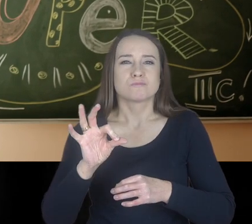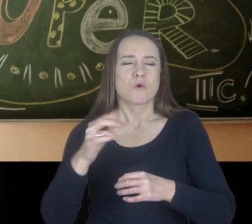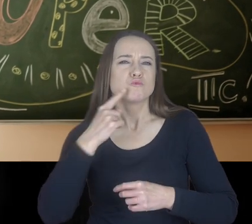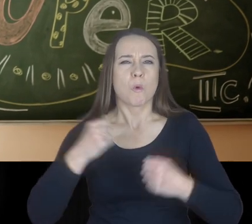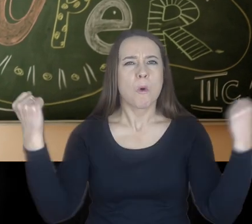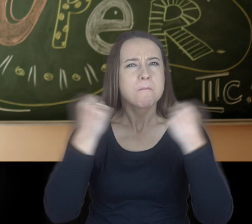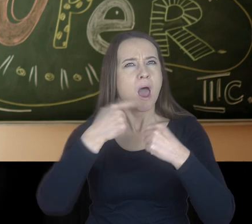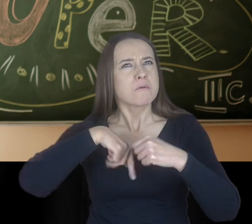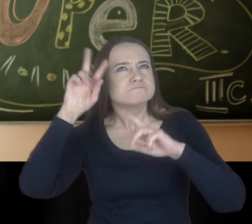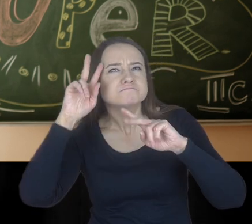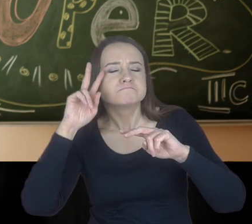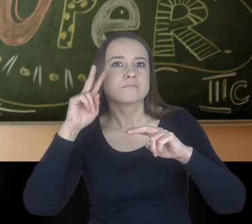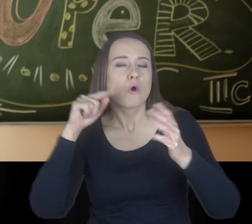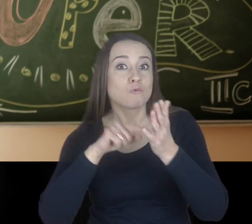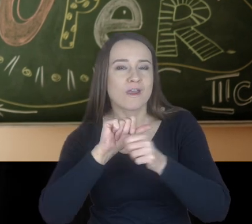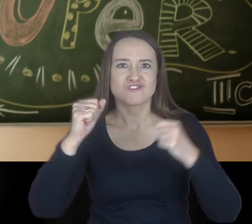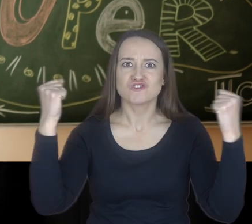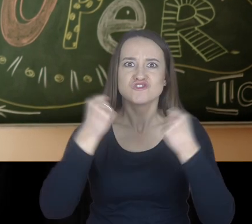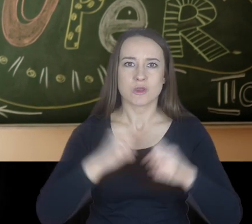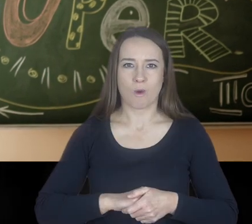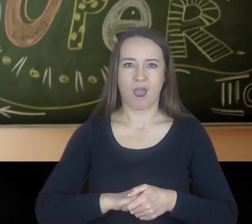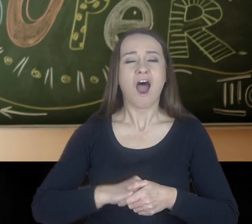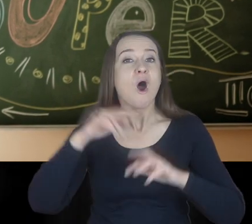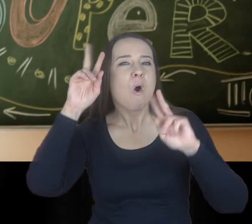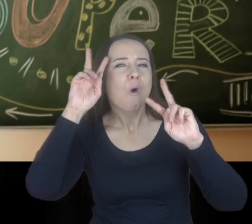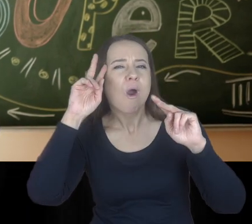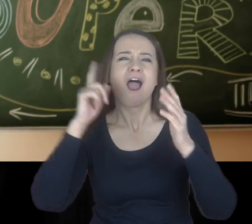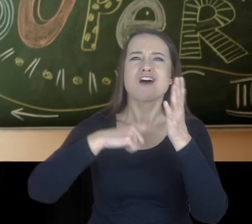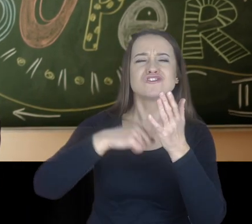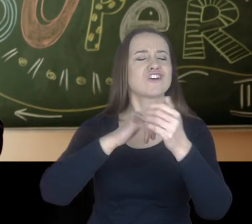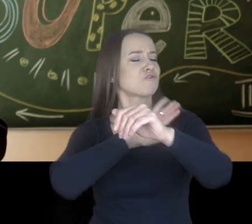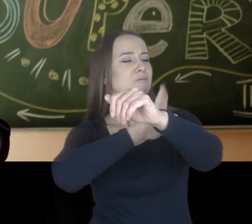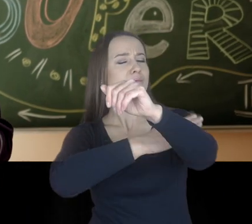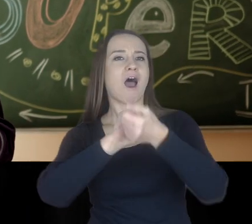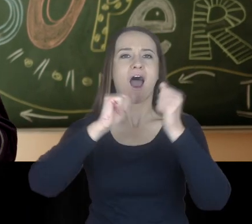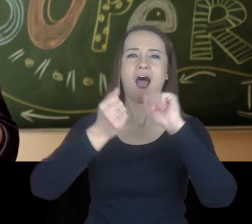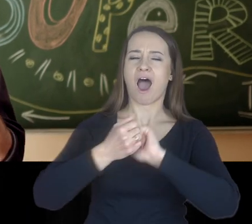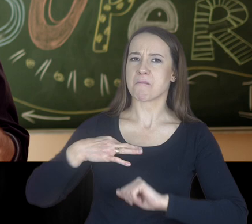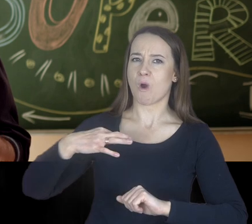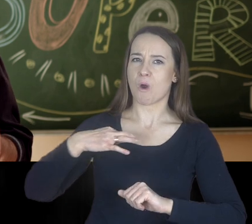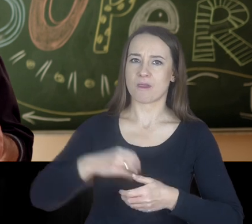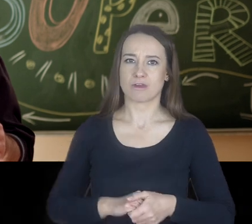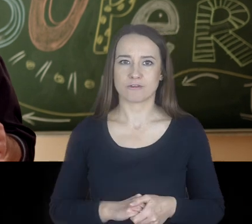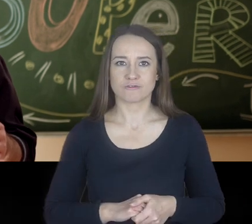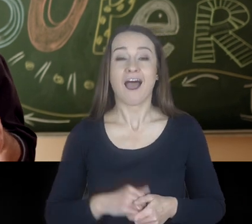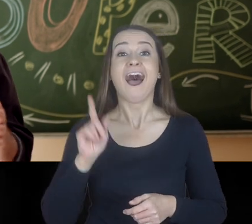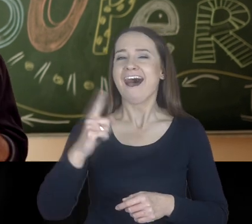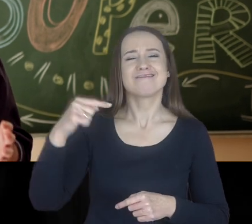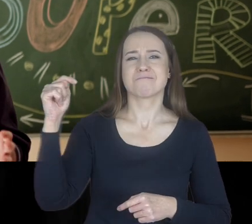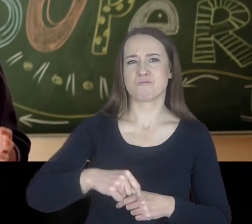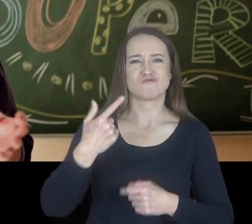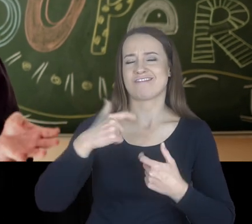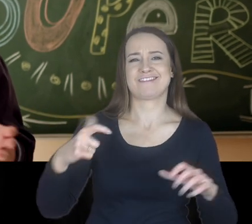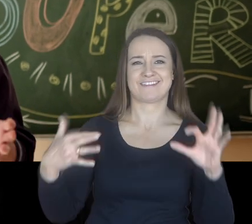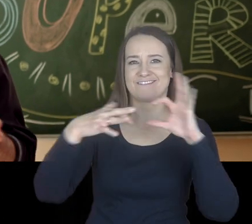szczególnej supermocy, którą jest siła. Siła często kojarzy się z muskulaturą lub z nieczułością. Ale nie